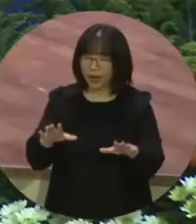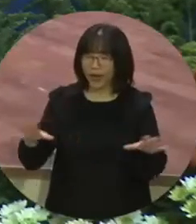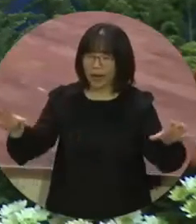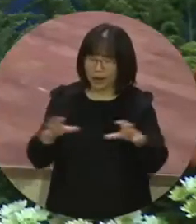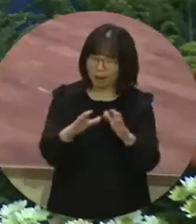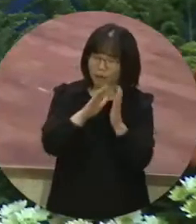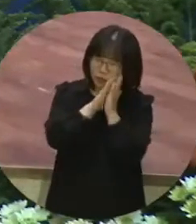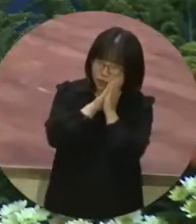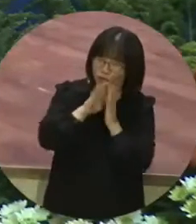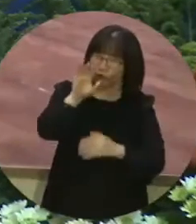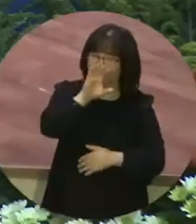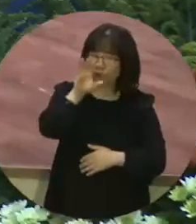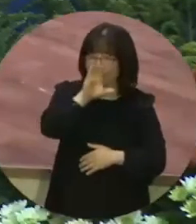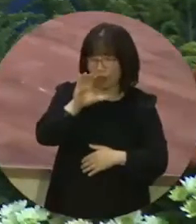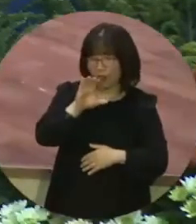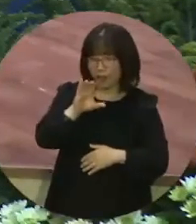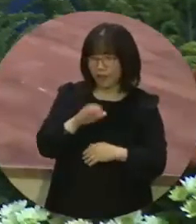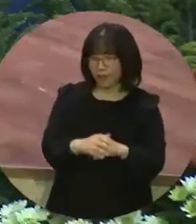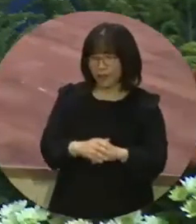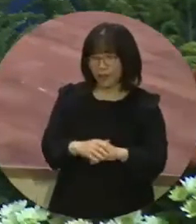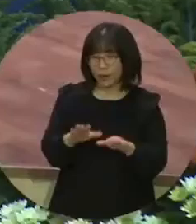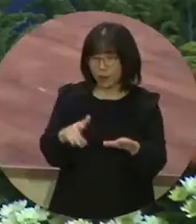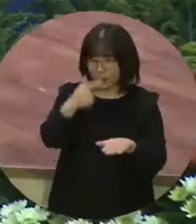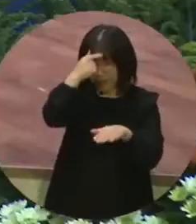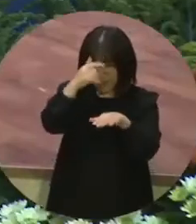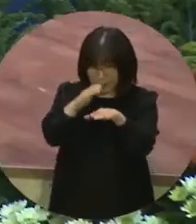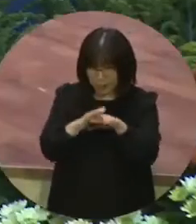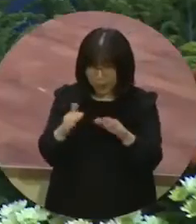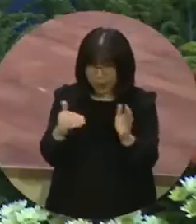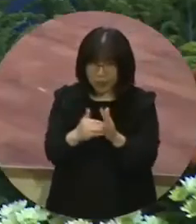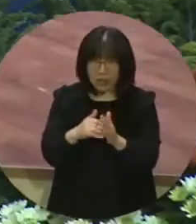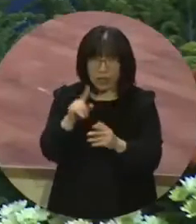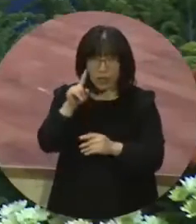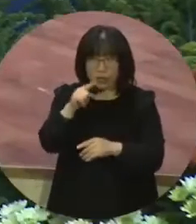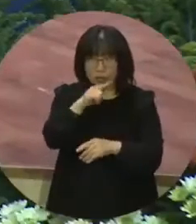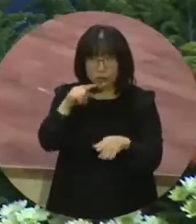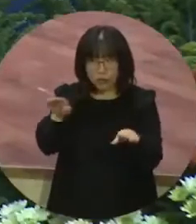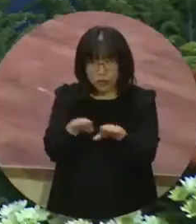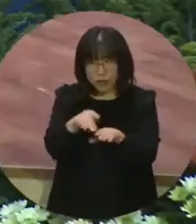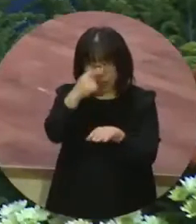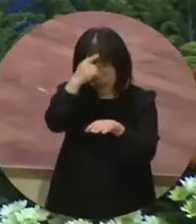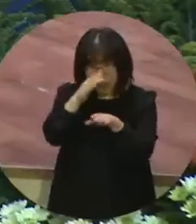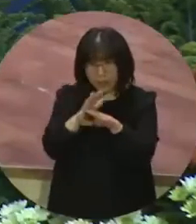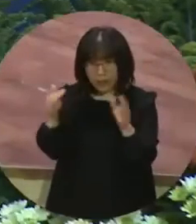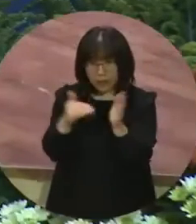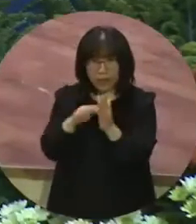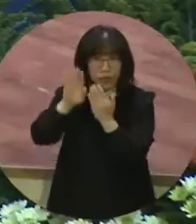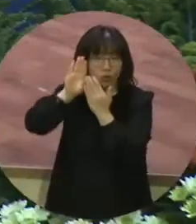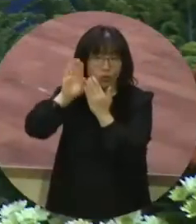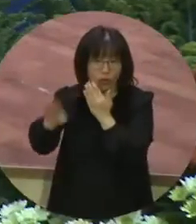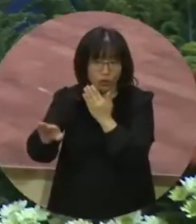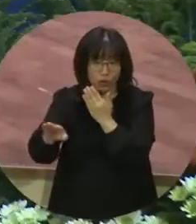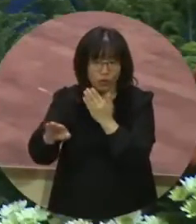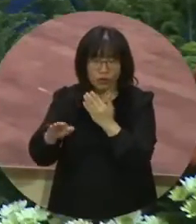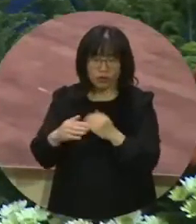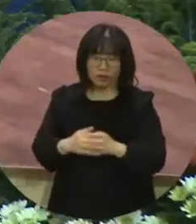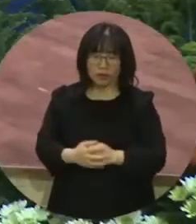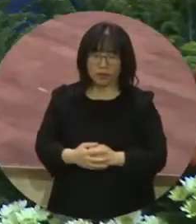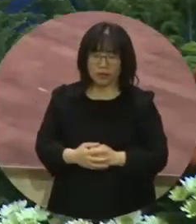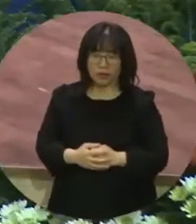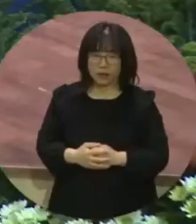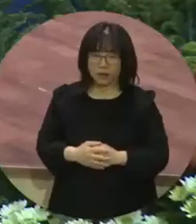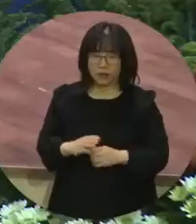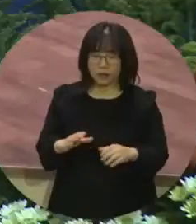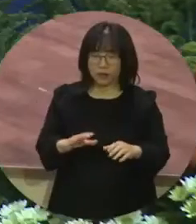이제 이번 주일까지 우리 교회를 예배를 드리고 내일 핵심 주일 예배 드리고 이제 가게 되겠는데